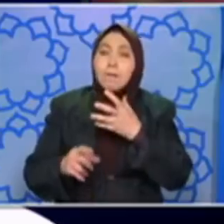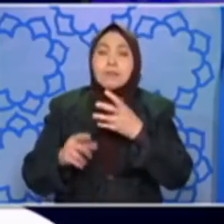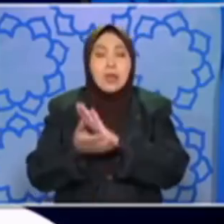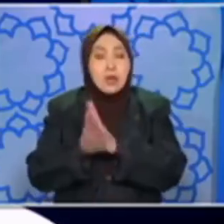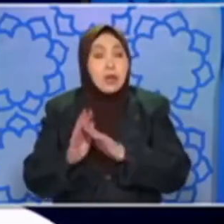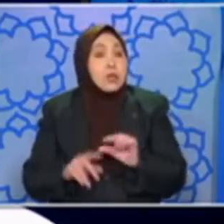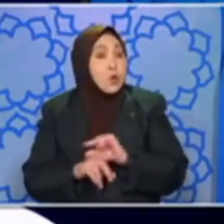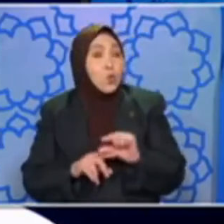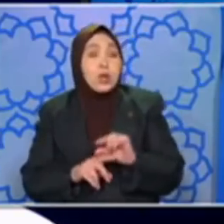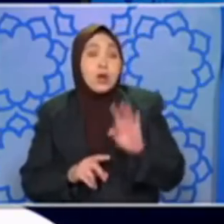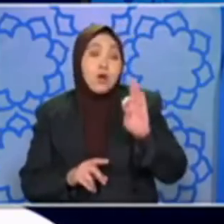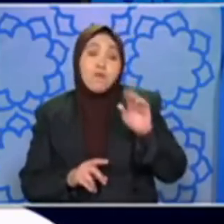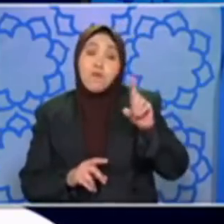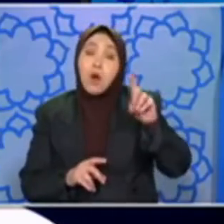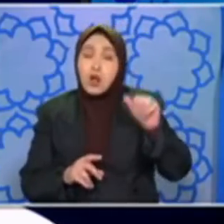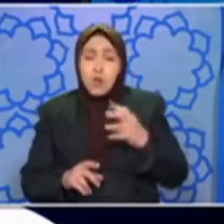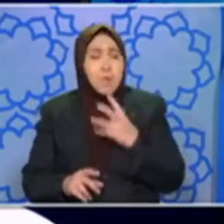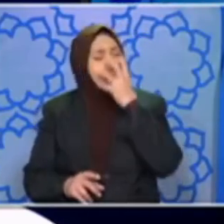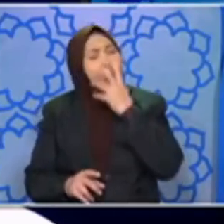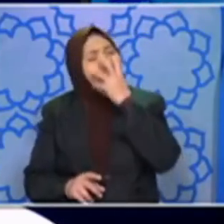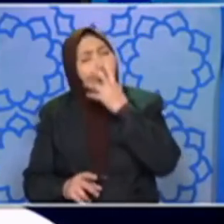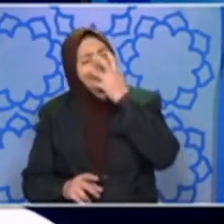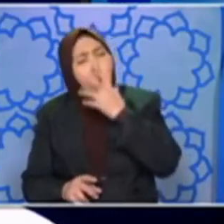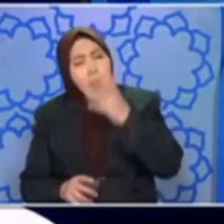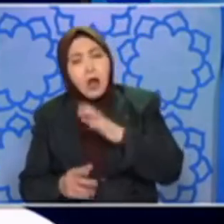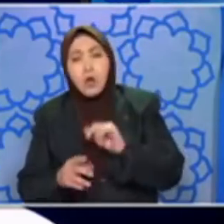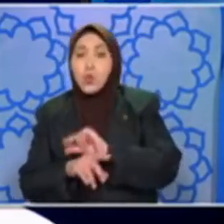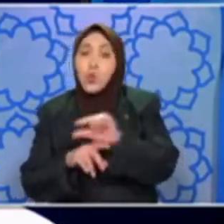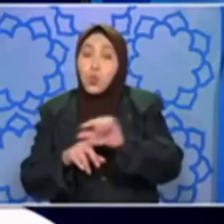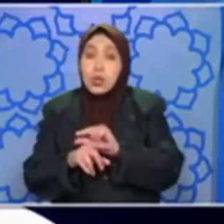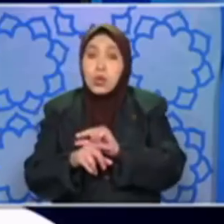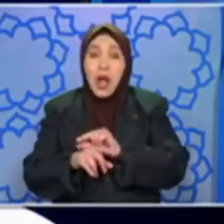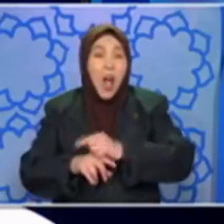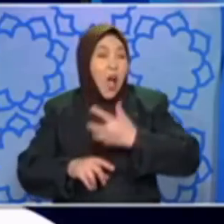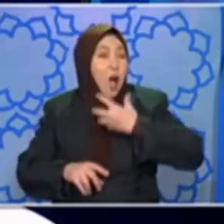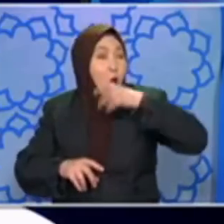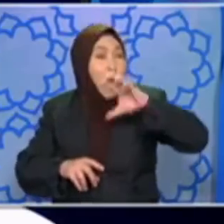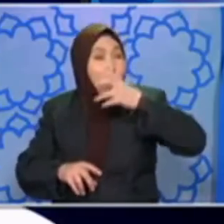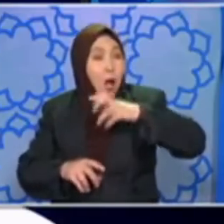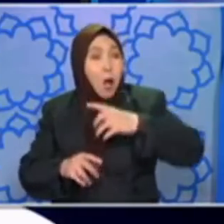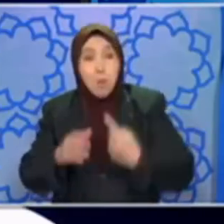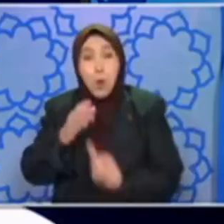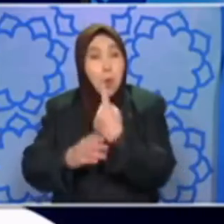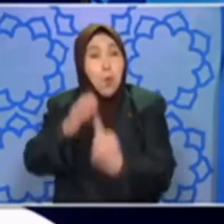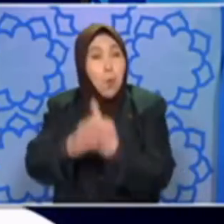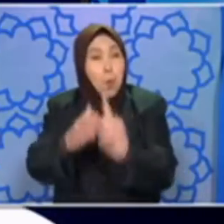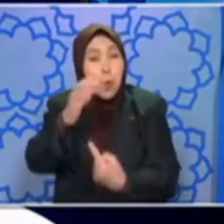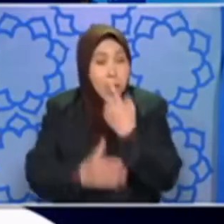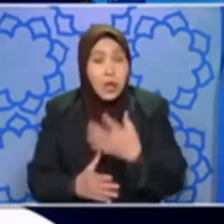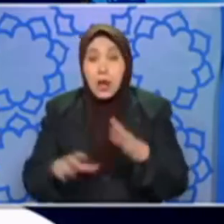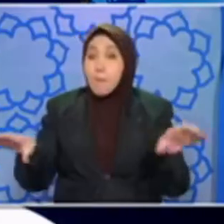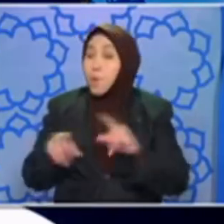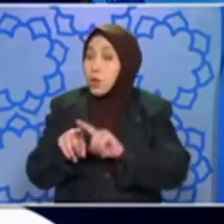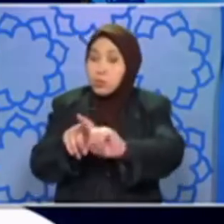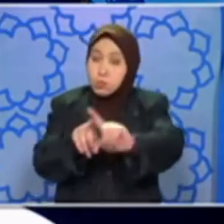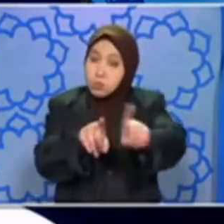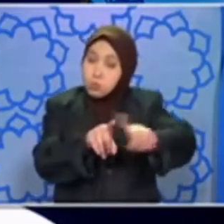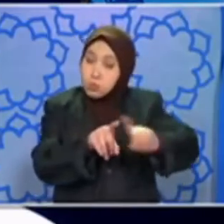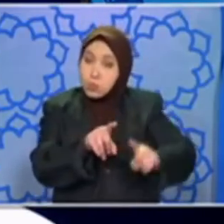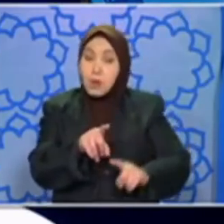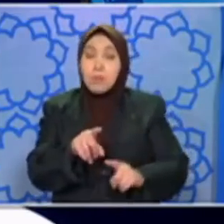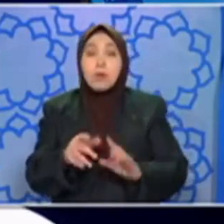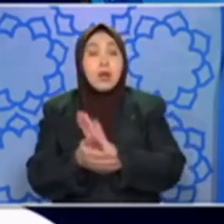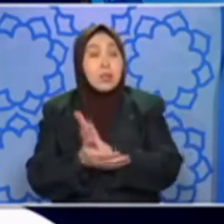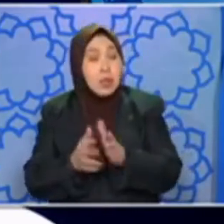fuad. Ya, marah itu dia akan gunakan menengking, mengungkit, membuat macam-macam. Ya, kalau dalam